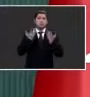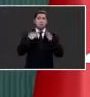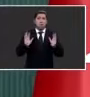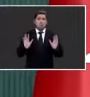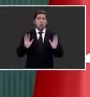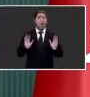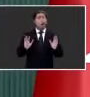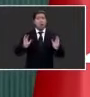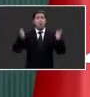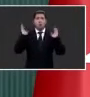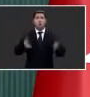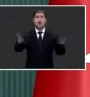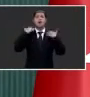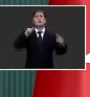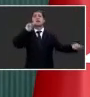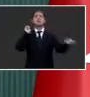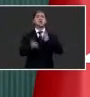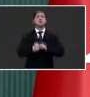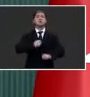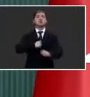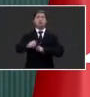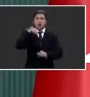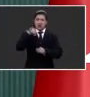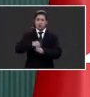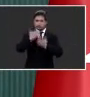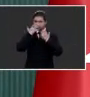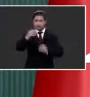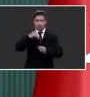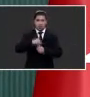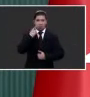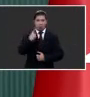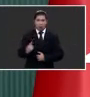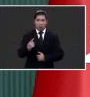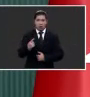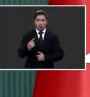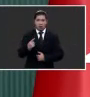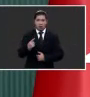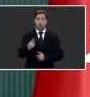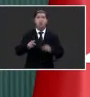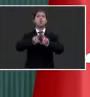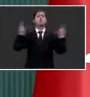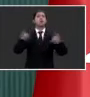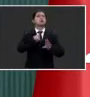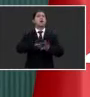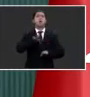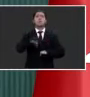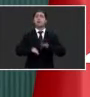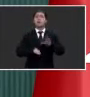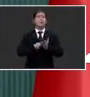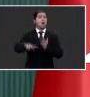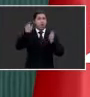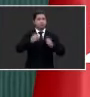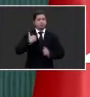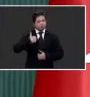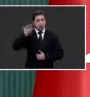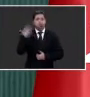buna rağmen iklim değişikliği ile mücadele çerçevesinde atılan uluslararası adımların tamamında